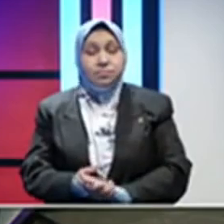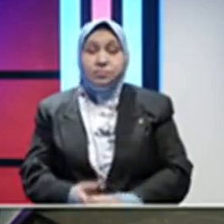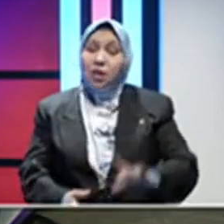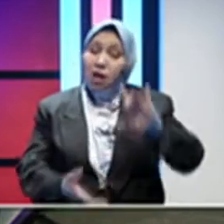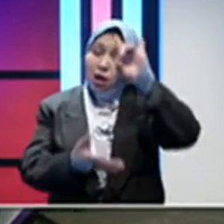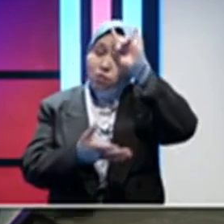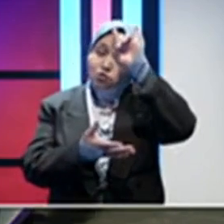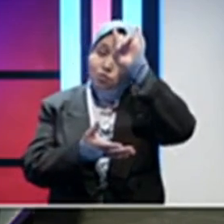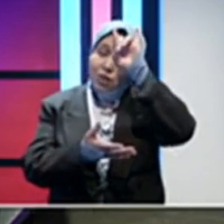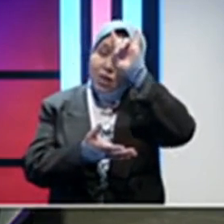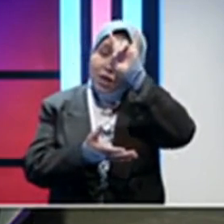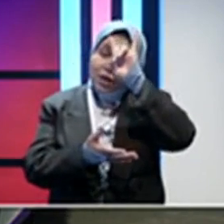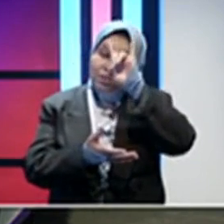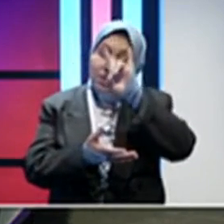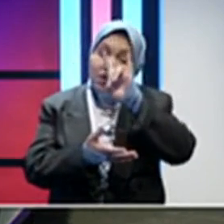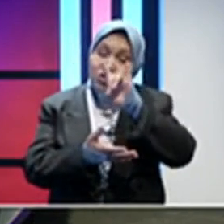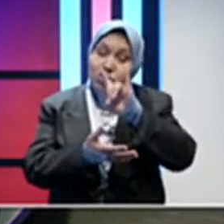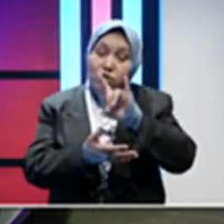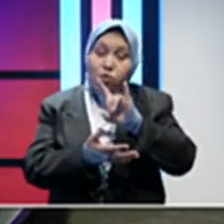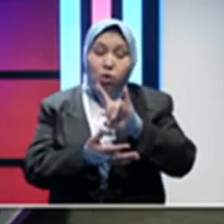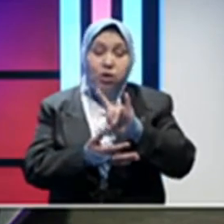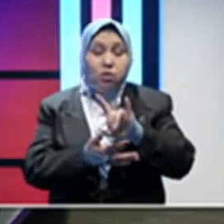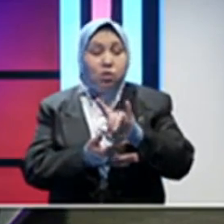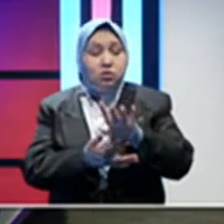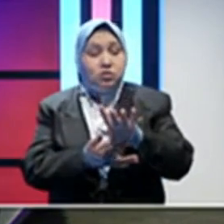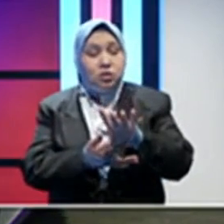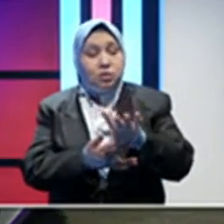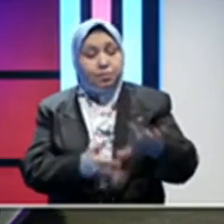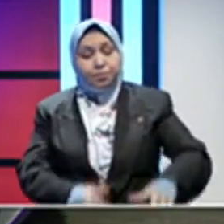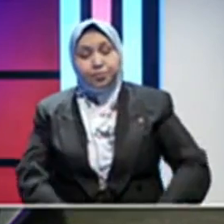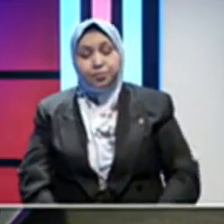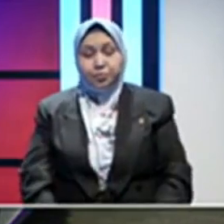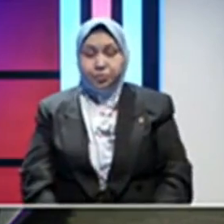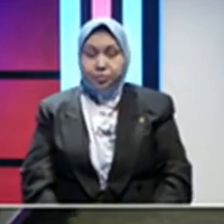أعوذ بالله من الشيطان الرجيم.